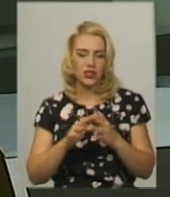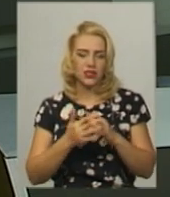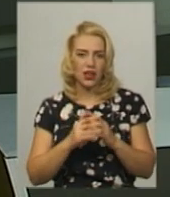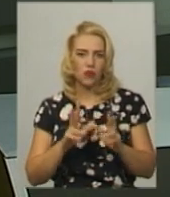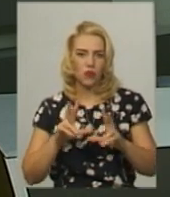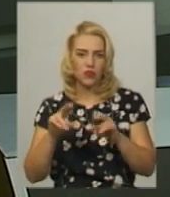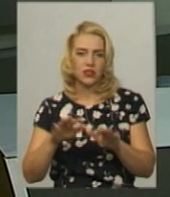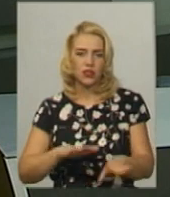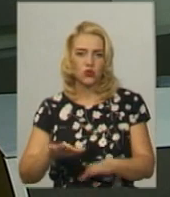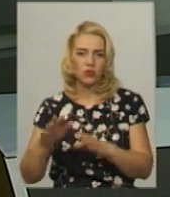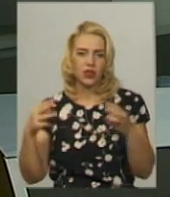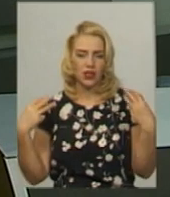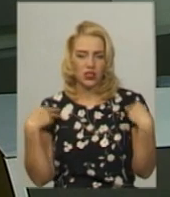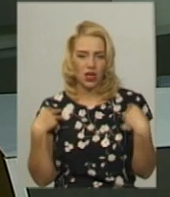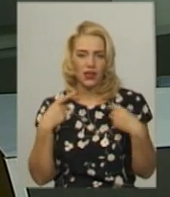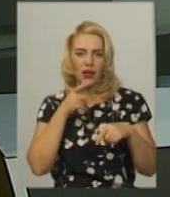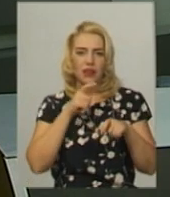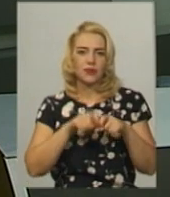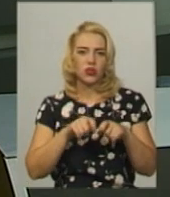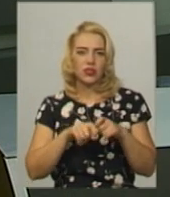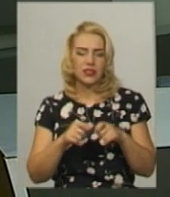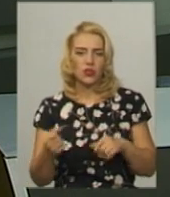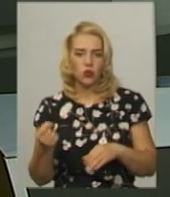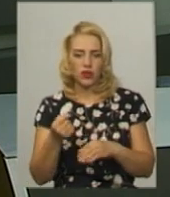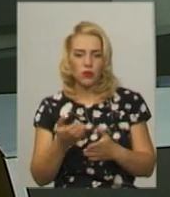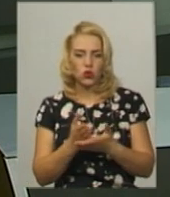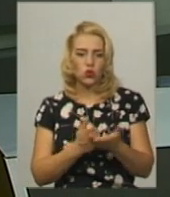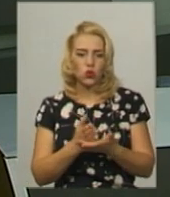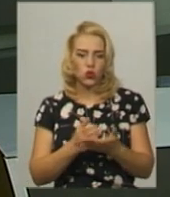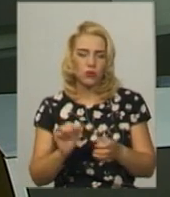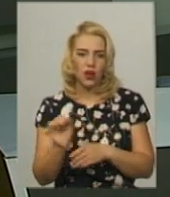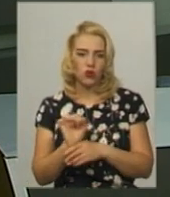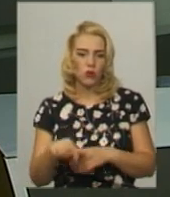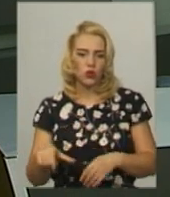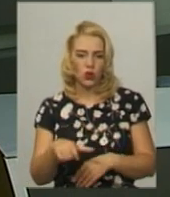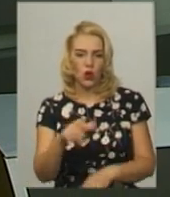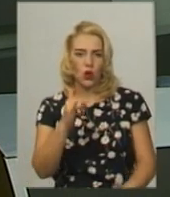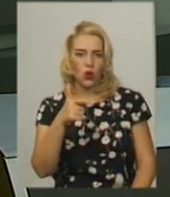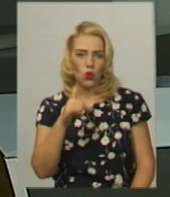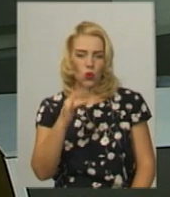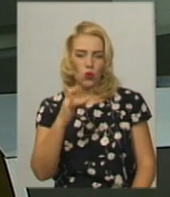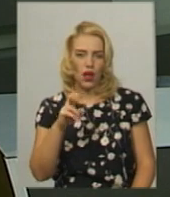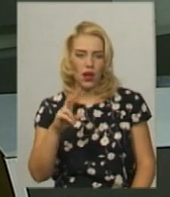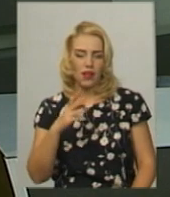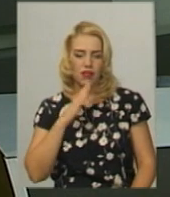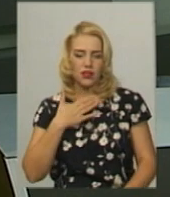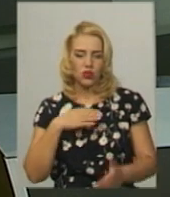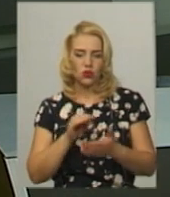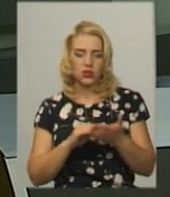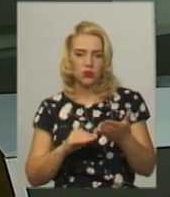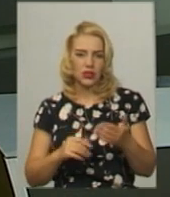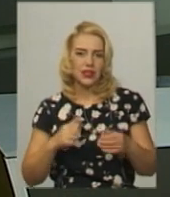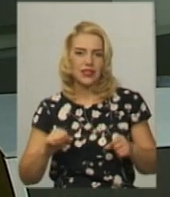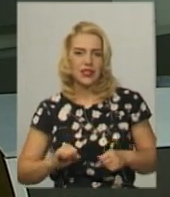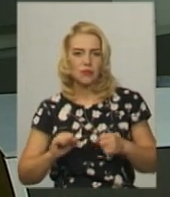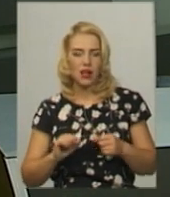пообіцяв заступник начальника експлуатаційного утримання Служби автомобільних доріг області Леонід Гураль. Наші кореспонденти намагалися зв'язатися